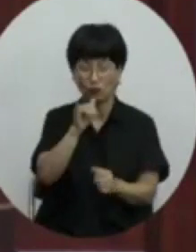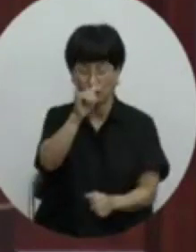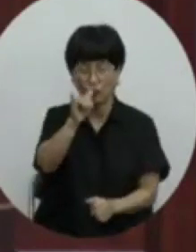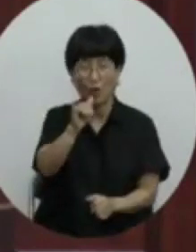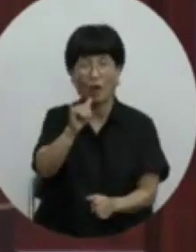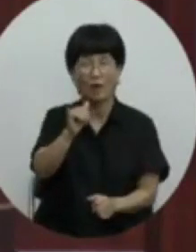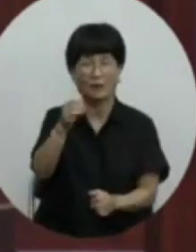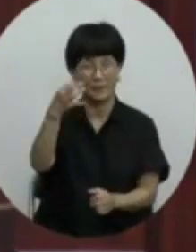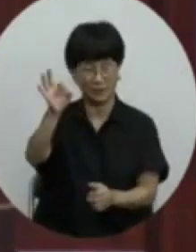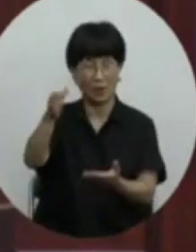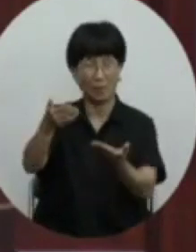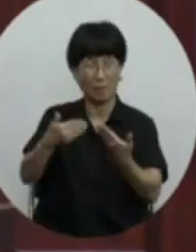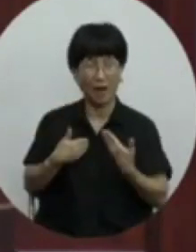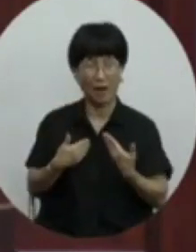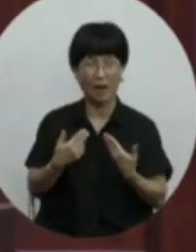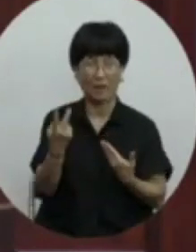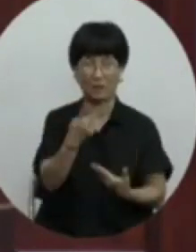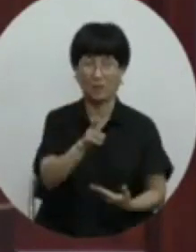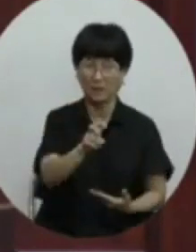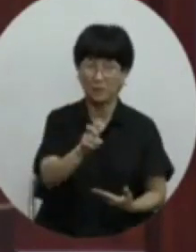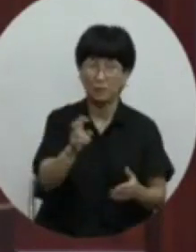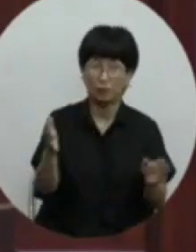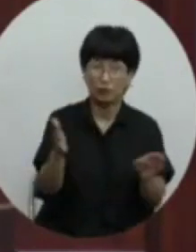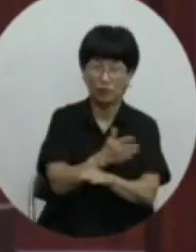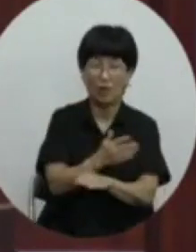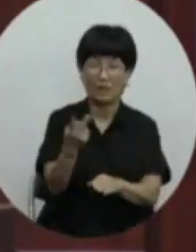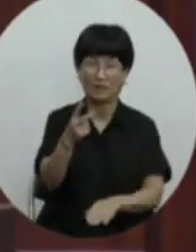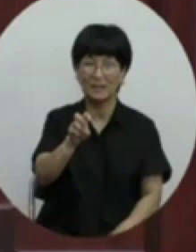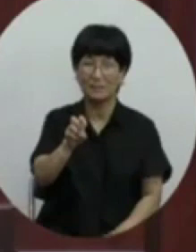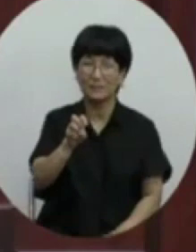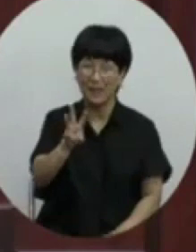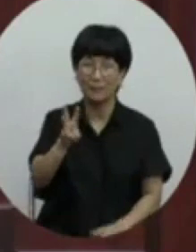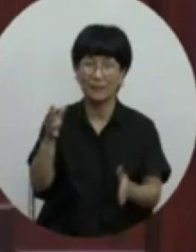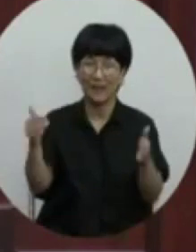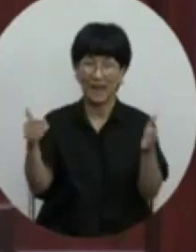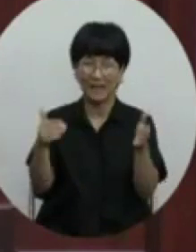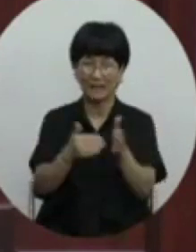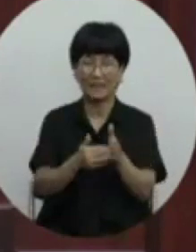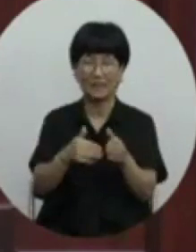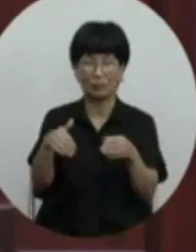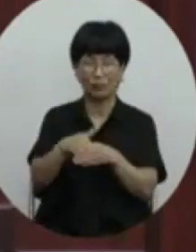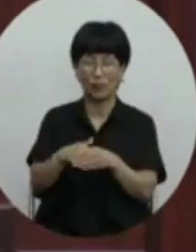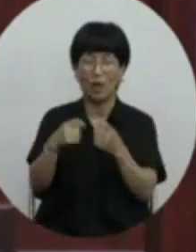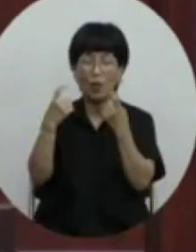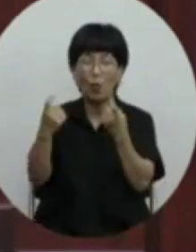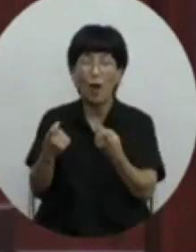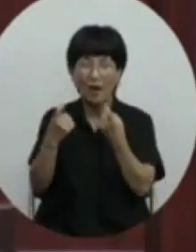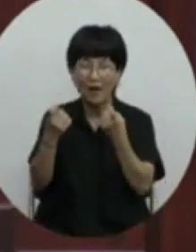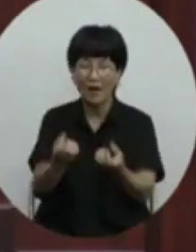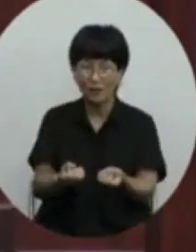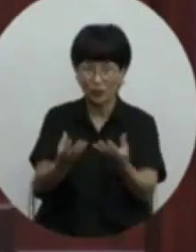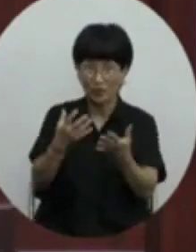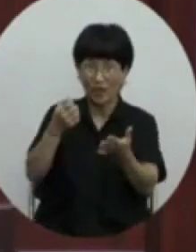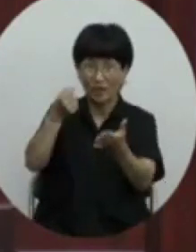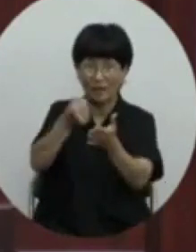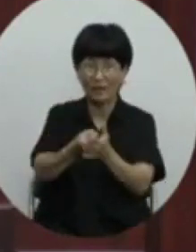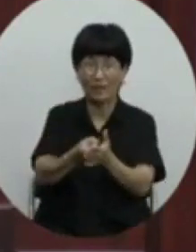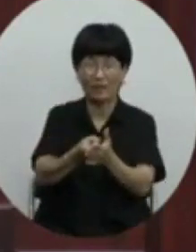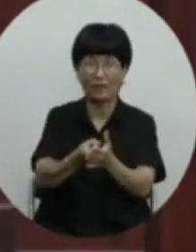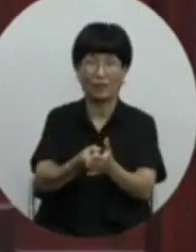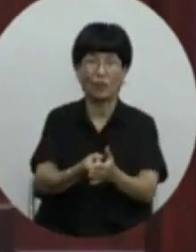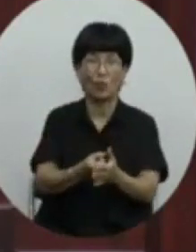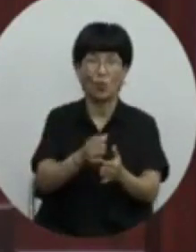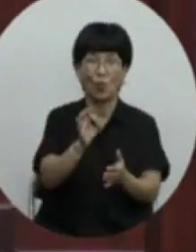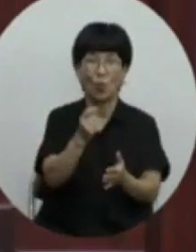인정받아 2020년부터 2023년까지 문화관광축제로 선정된 오곡나루